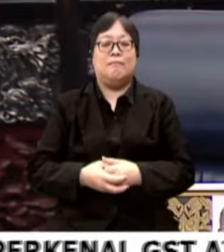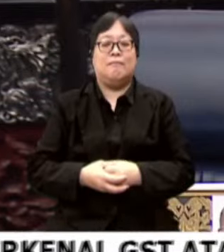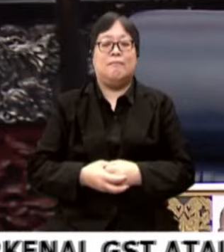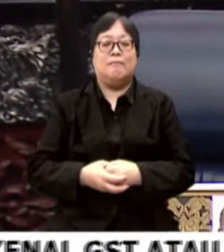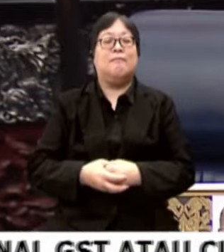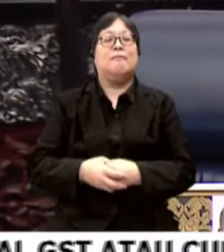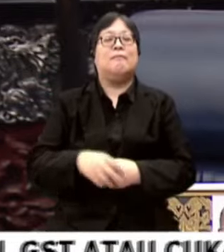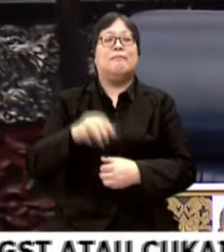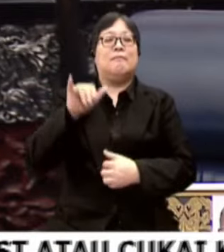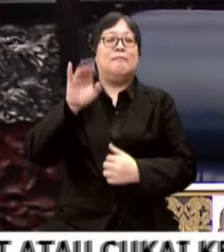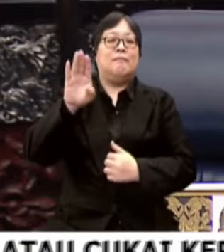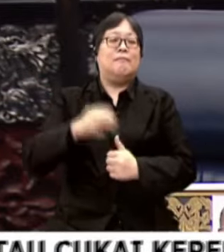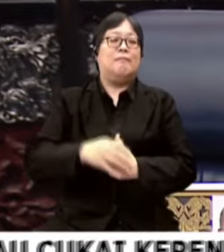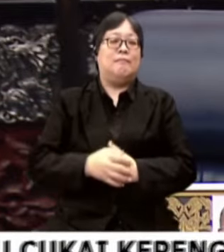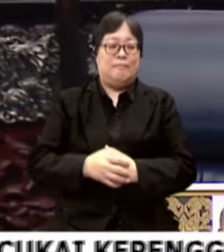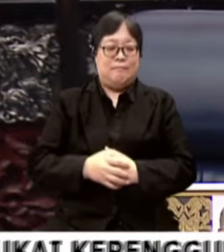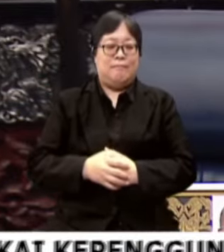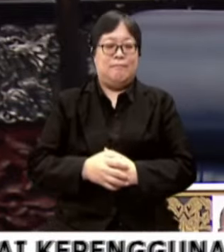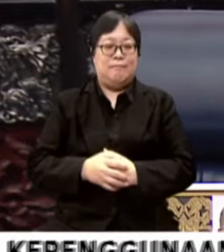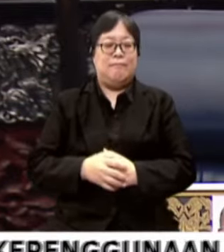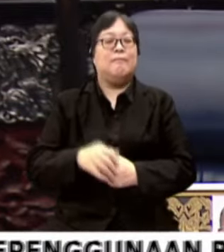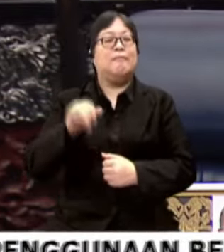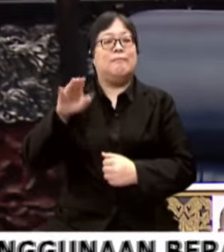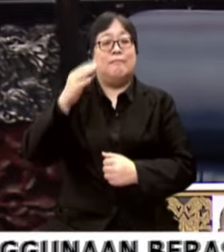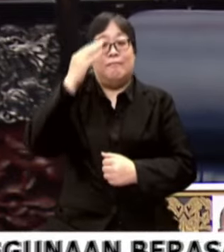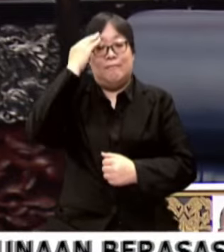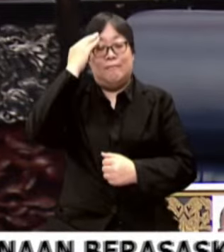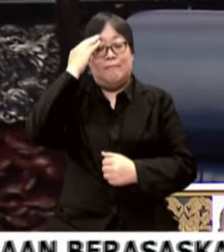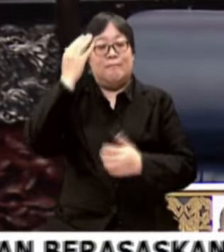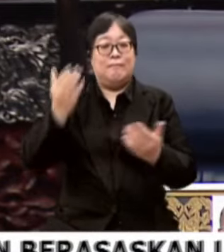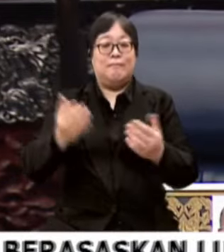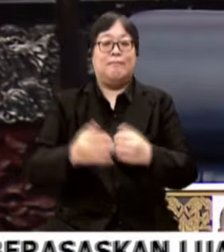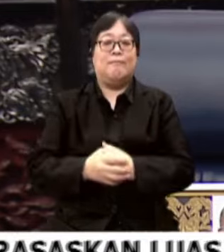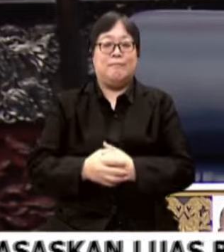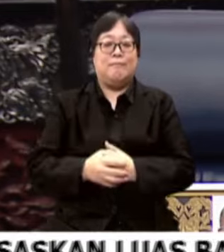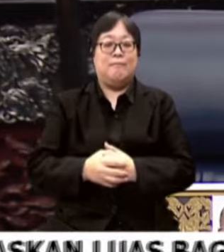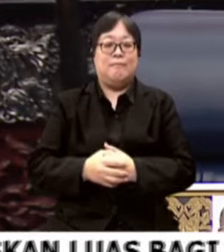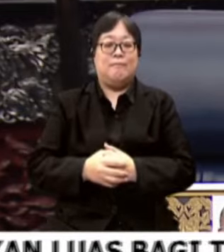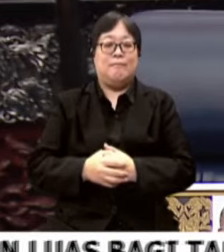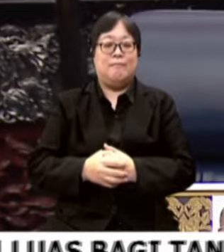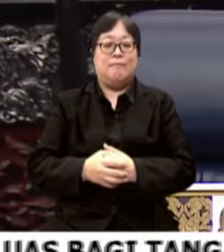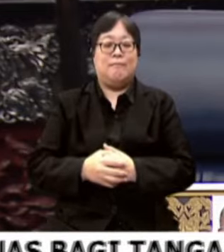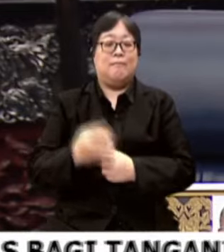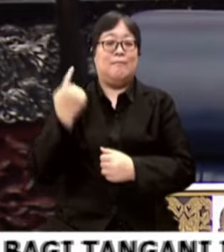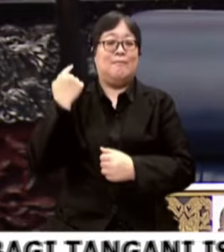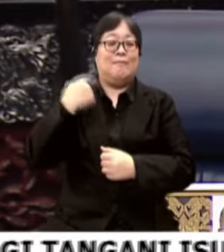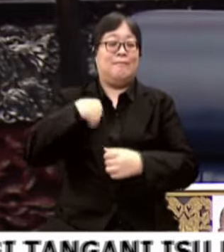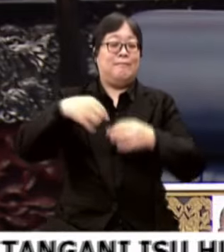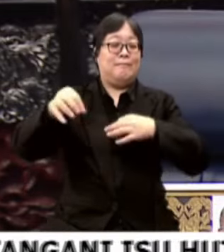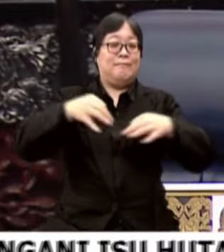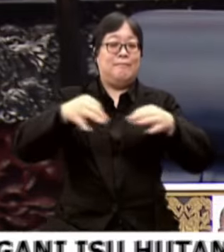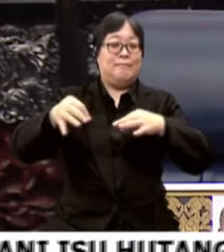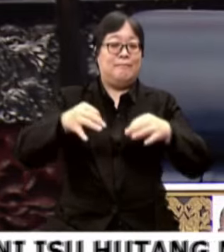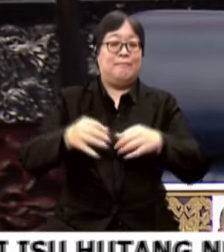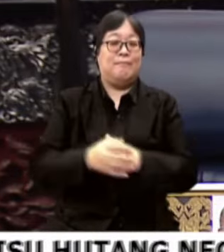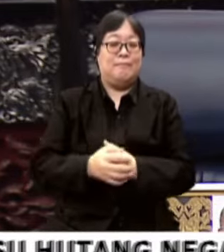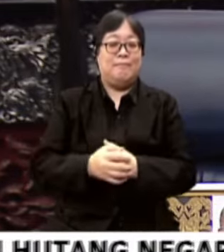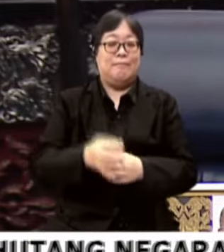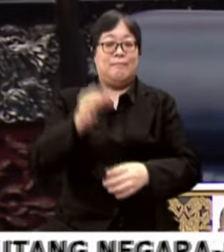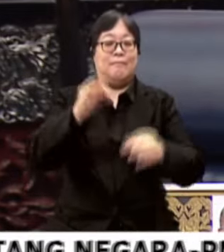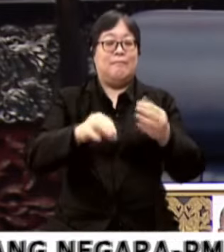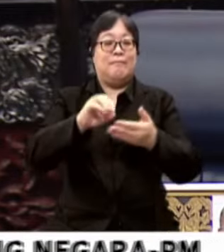yang buat seperti yang maklum seperti yang telah saya katakan tadi jika